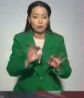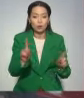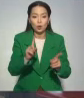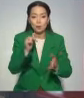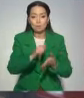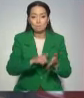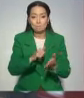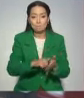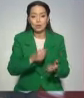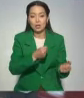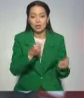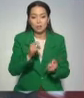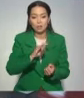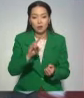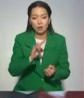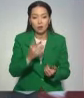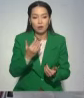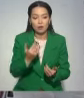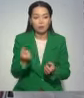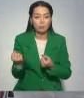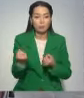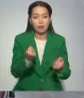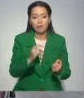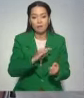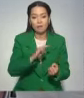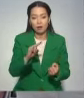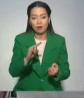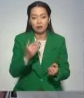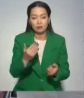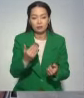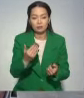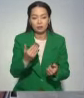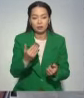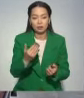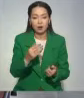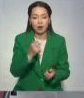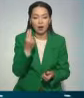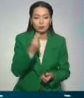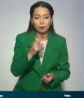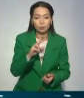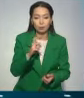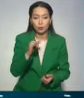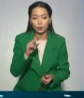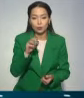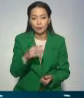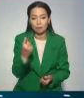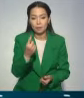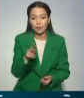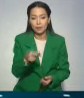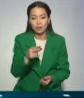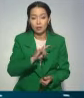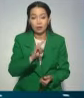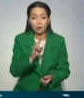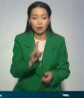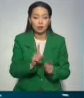причиной сдвига времени вылетов послужило задержка вылета рейса Астана Пхукет 1 декабря авиакомпания приняты